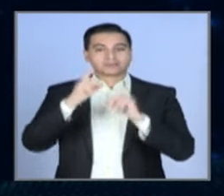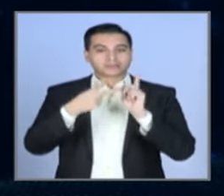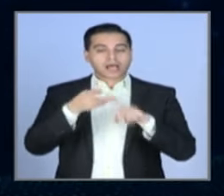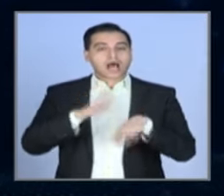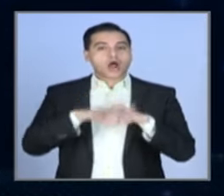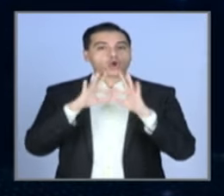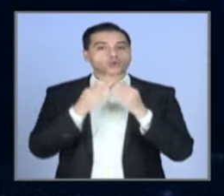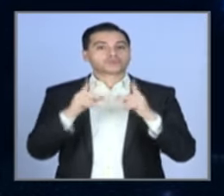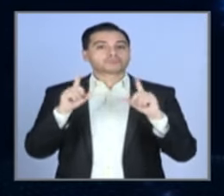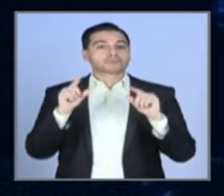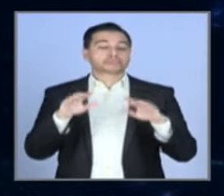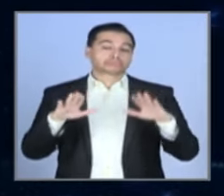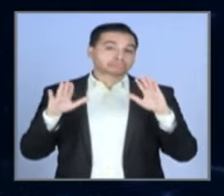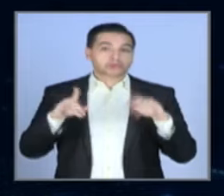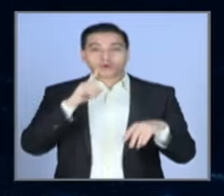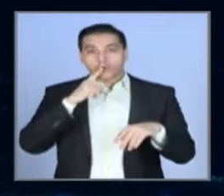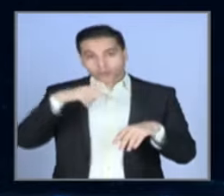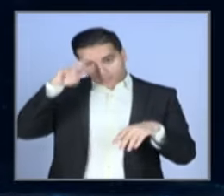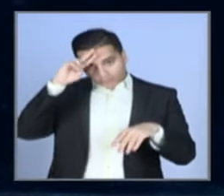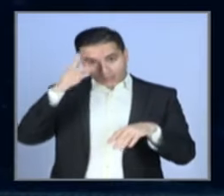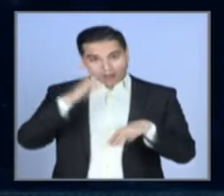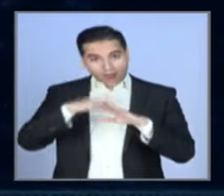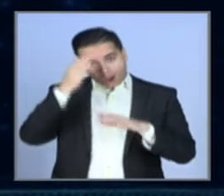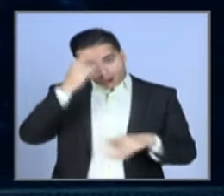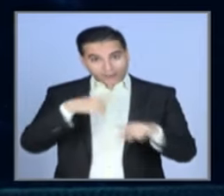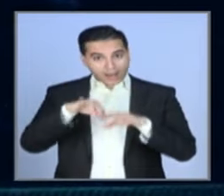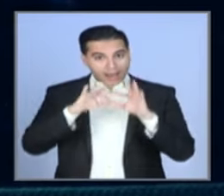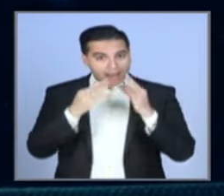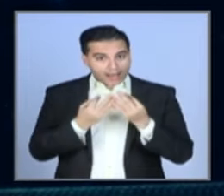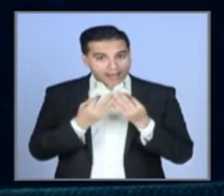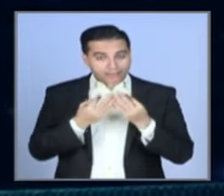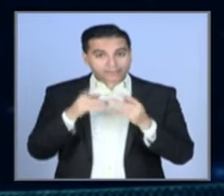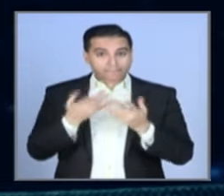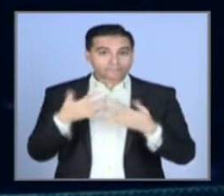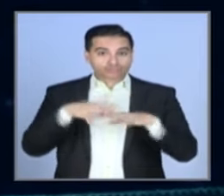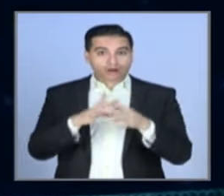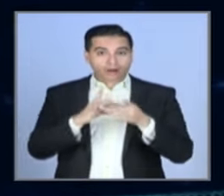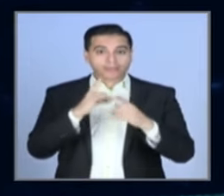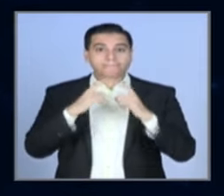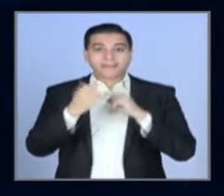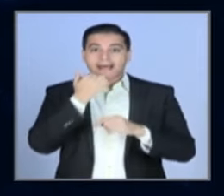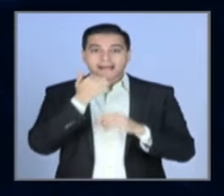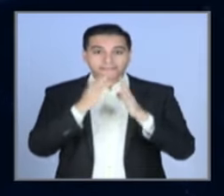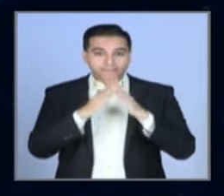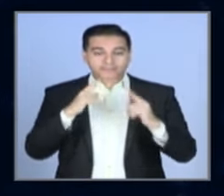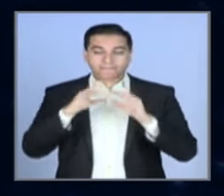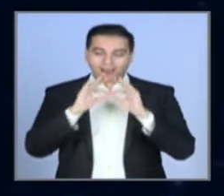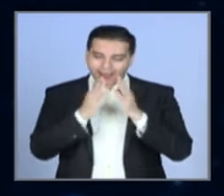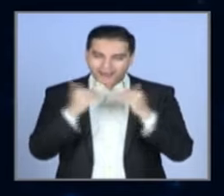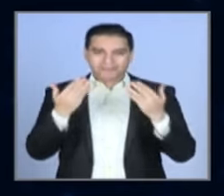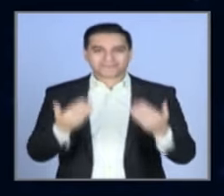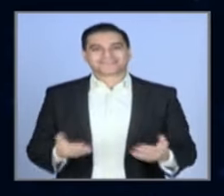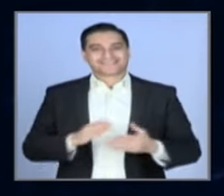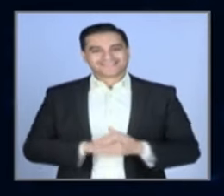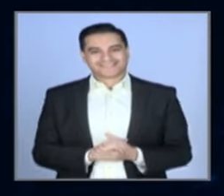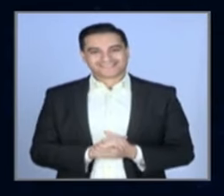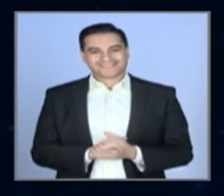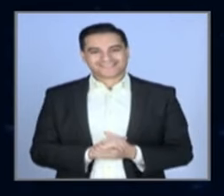ومين هي العائله المثاليه؟ العباقره عائلات بشراكه البنك الاهلي المصري، بنك اهل